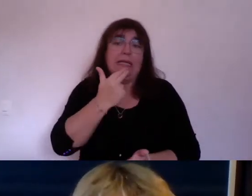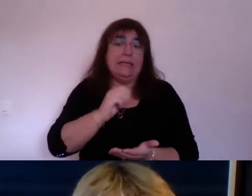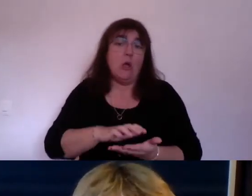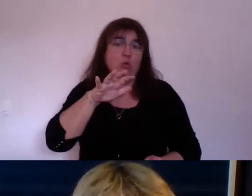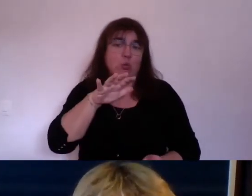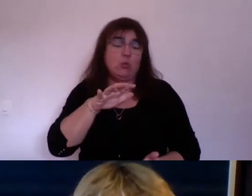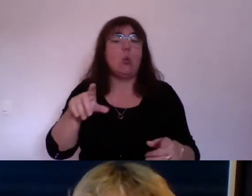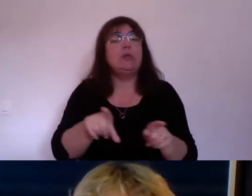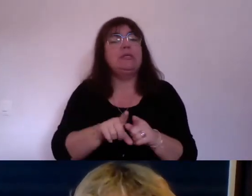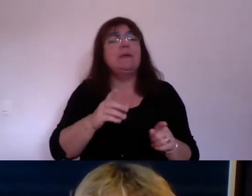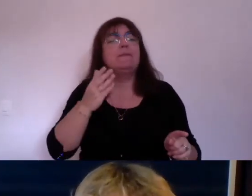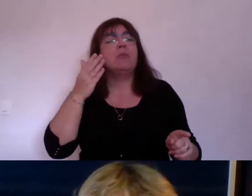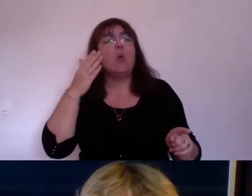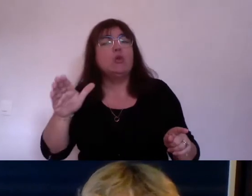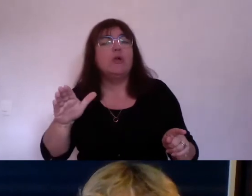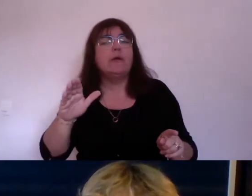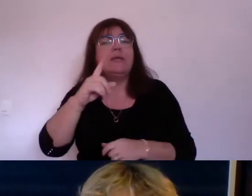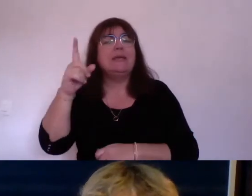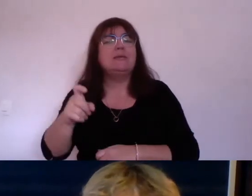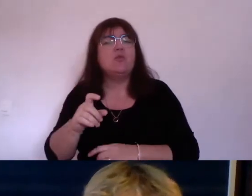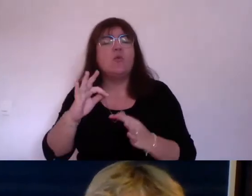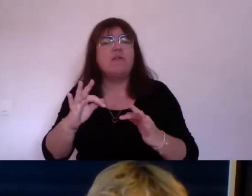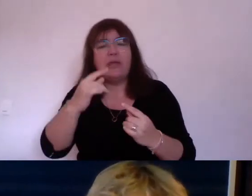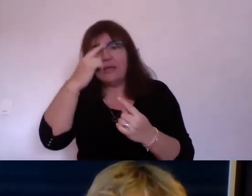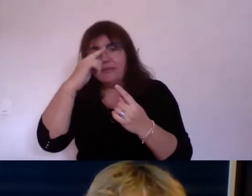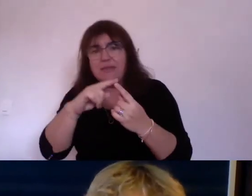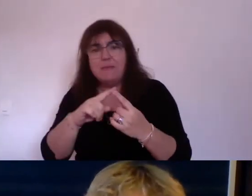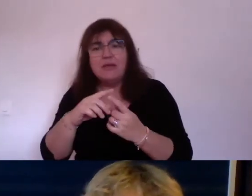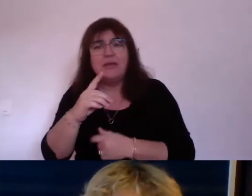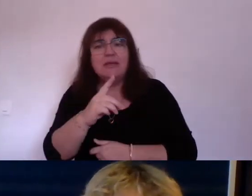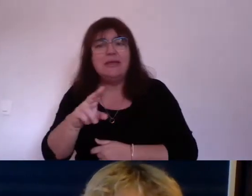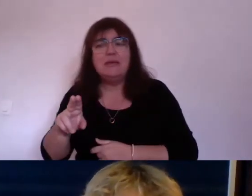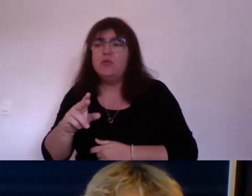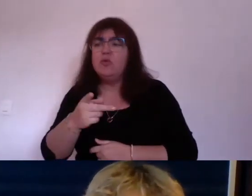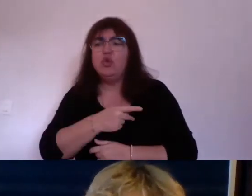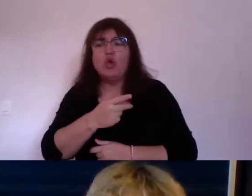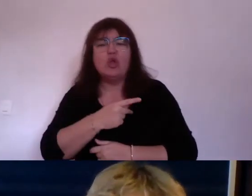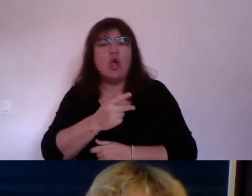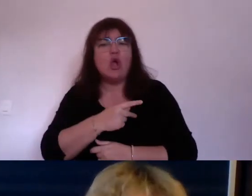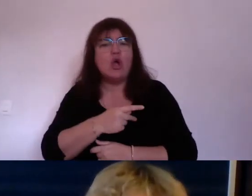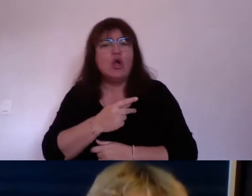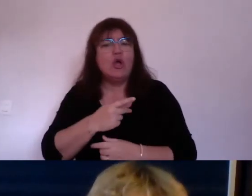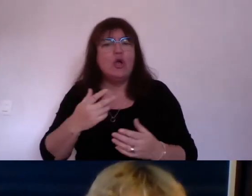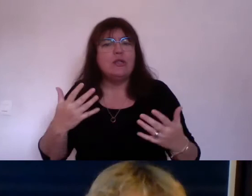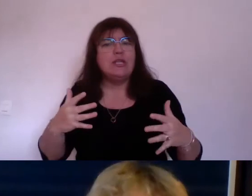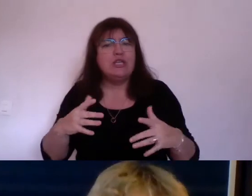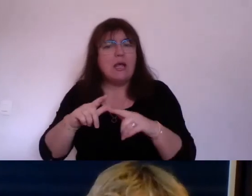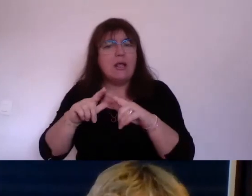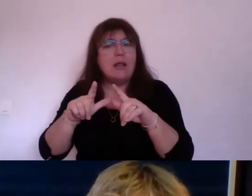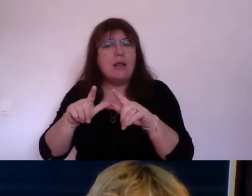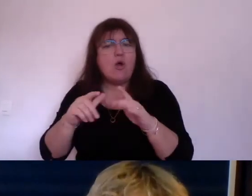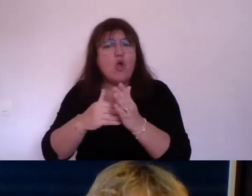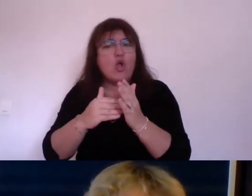question qui a été posée sur les DU. Je ne sais pas si Olivier Druna, le docteur Druna, est encore là pour parler de son DU sur les approches